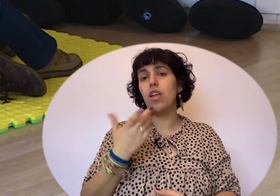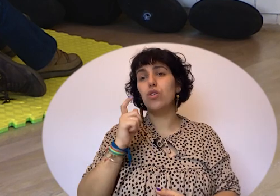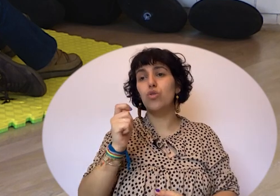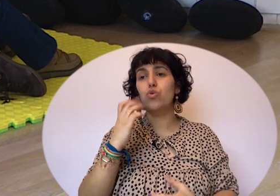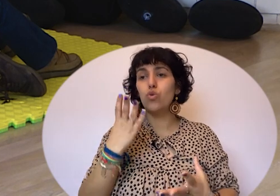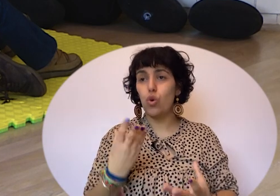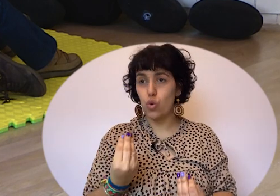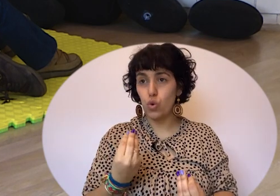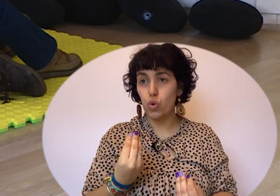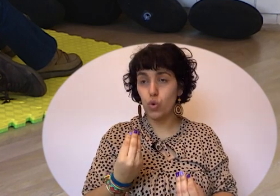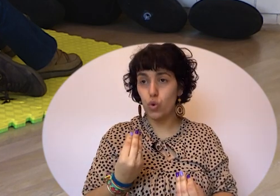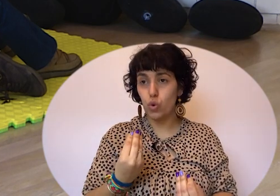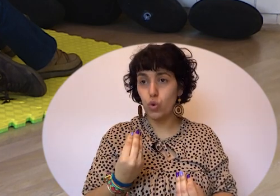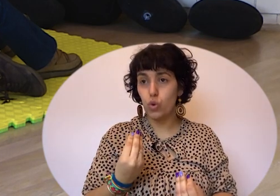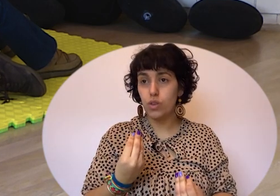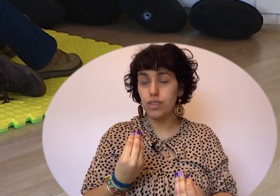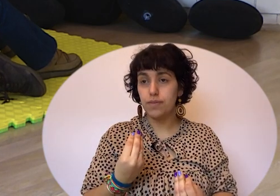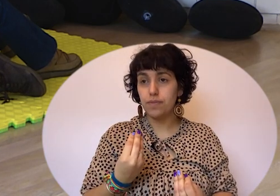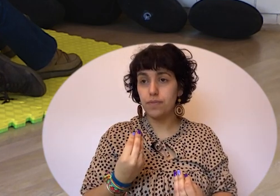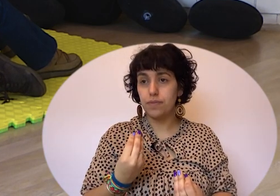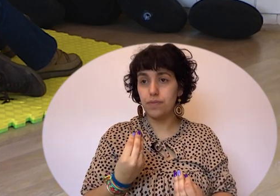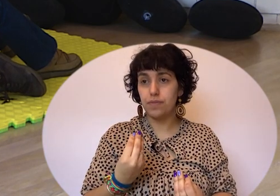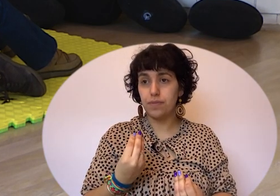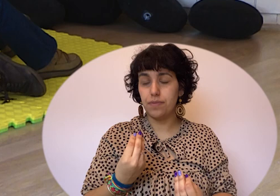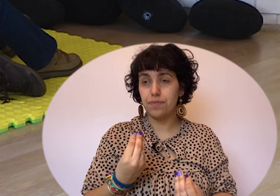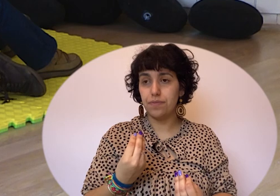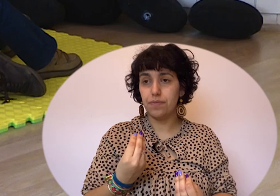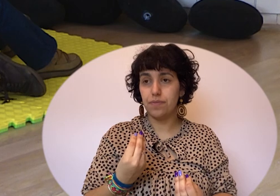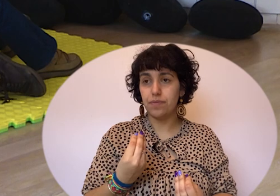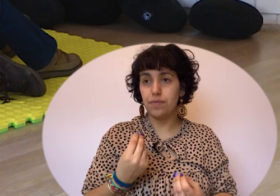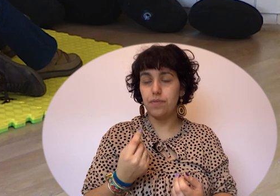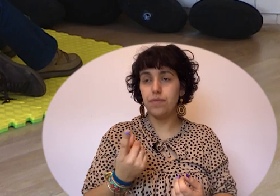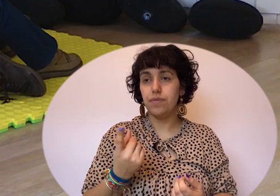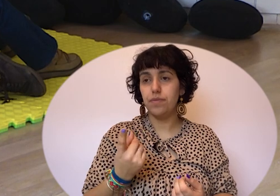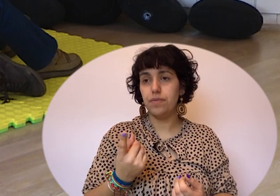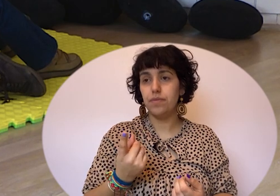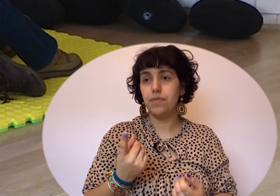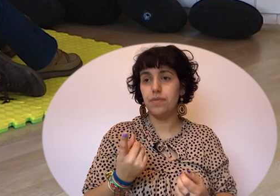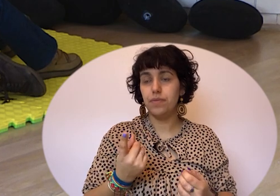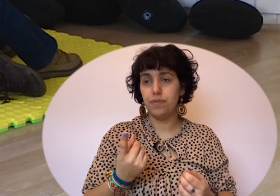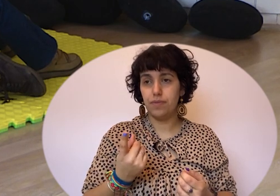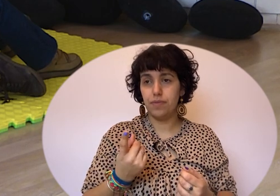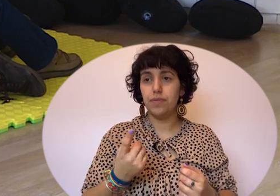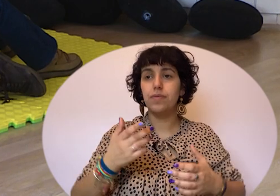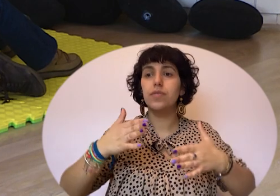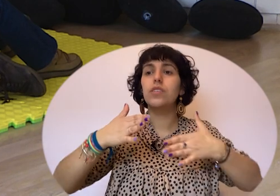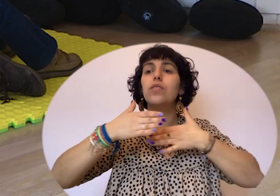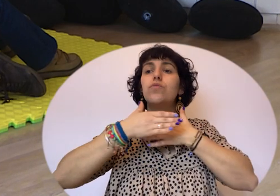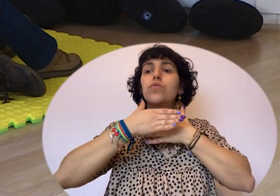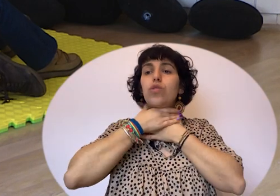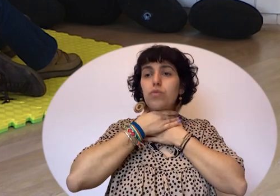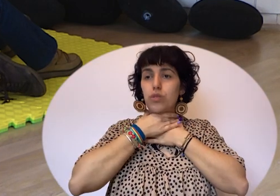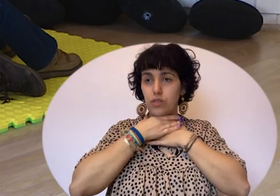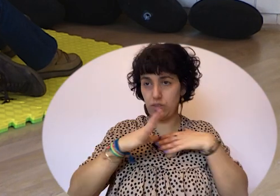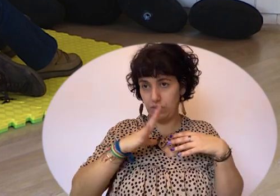yapmam gereken ikinci şey mi Elif Üstünde üstünde mi varken milden kurtulan ve bu aslında tecavüz girişimine